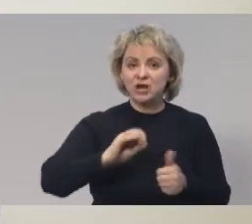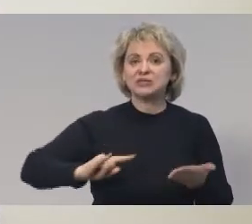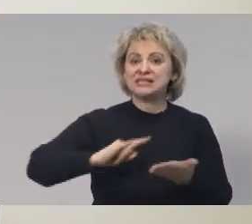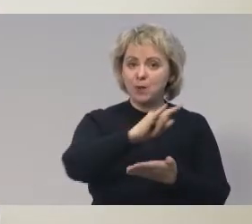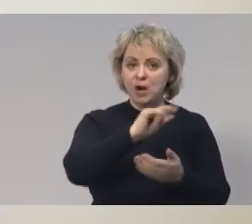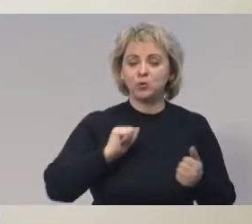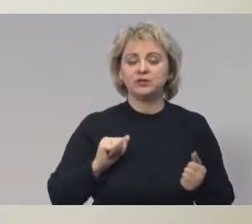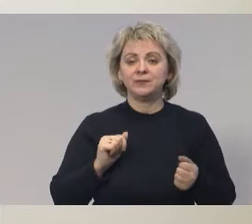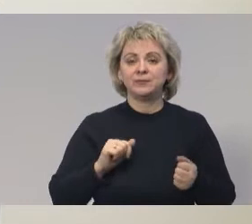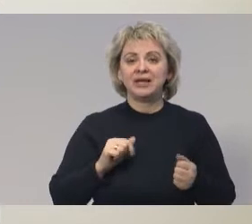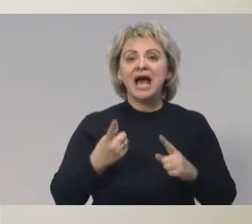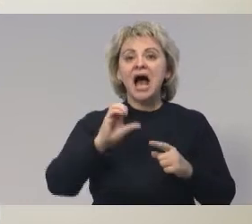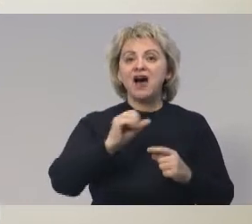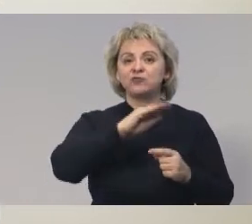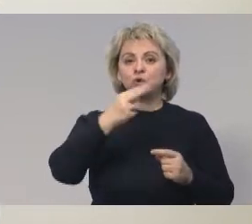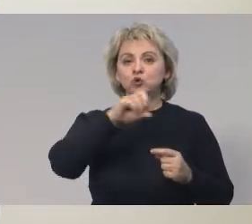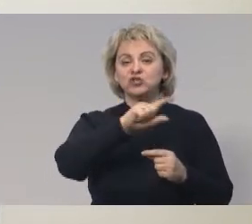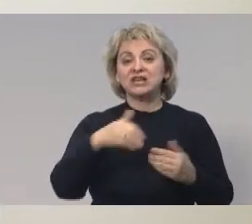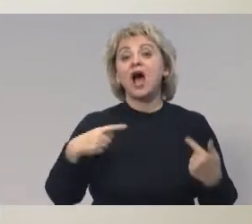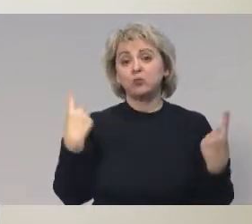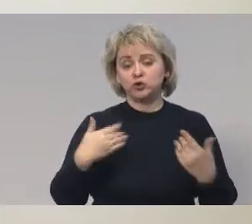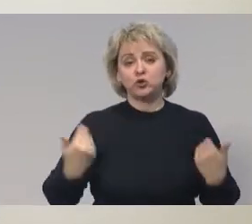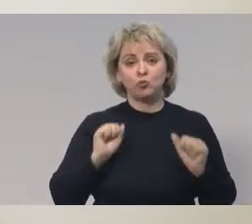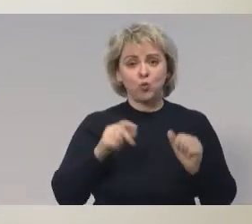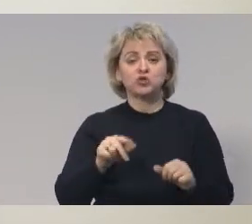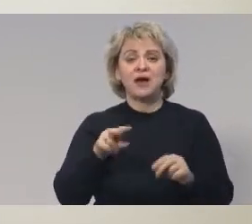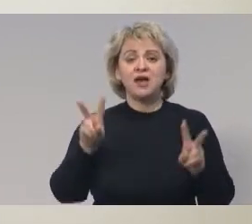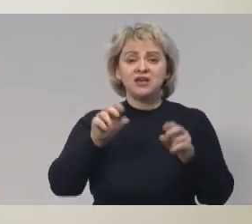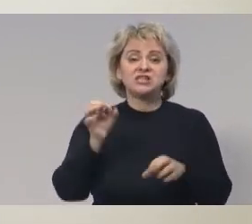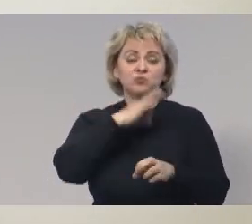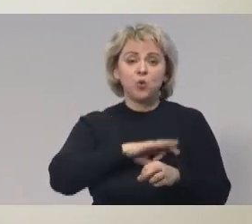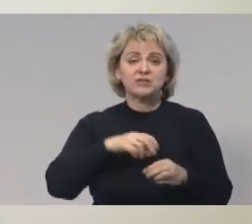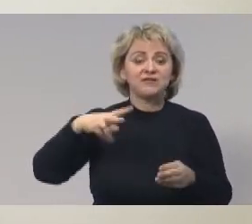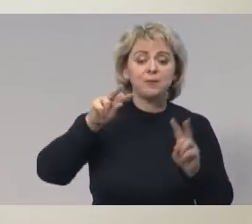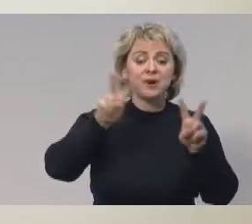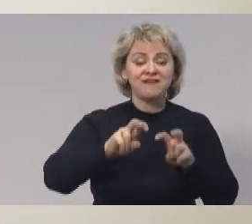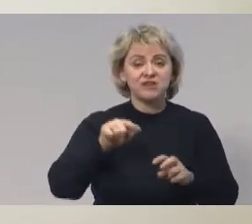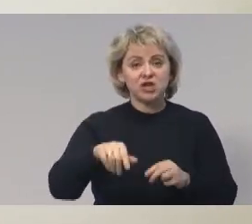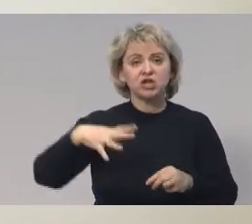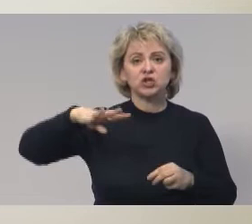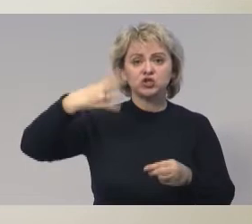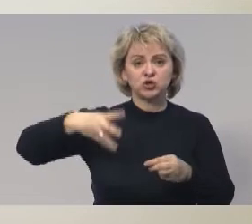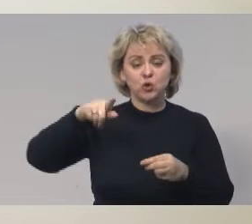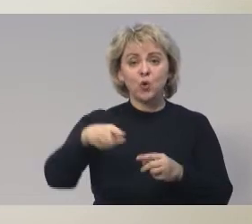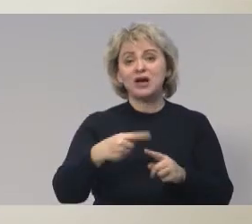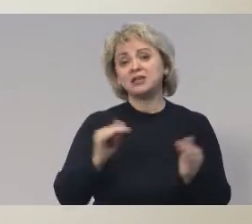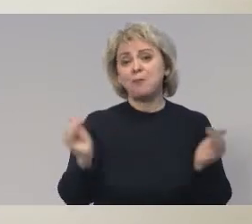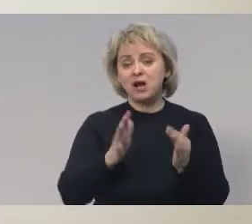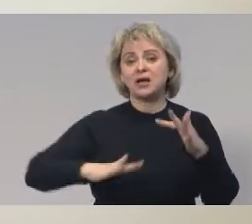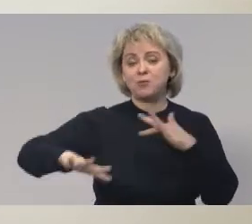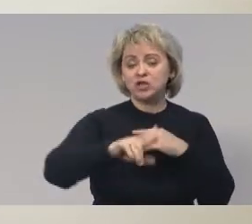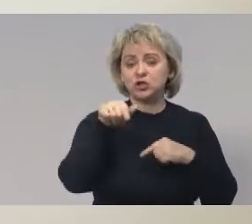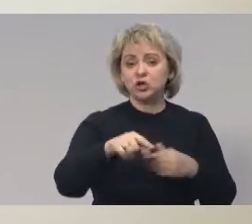самолета. Автожир в обычной жизни можно использовать в качестве патрулирования, фото-видеосъемок. Ему требуется короткая площадка для взлета и